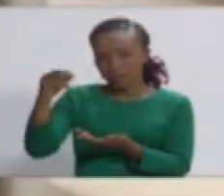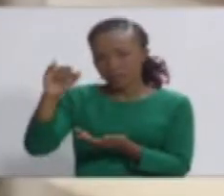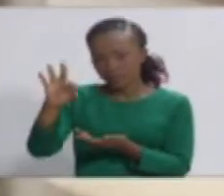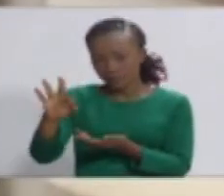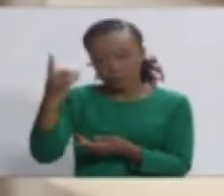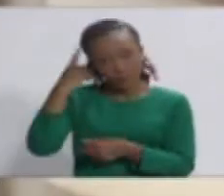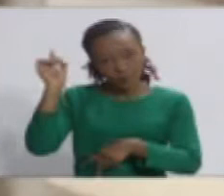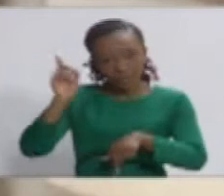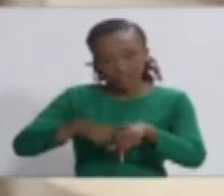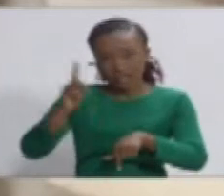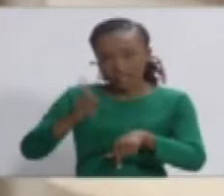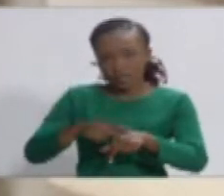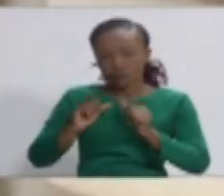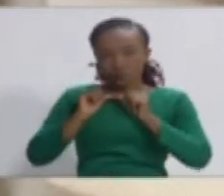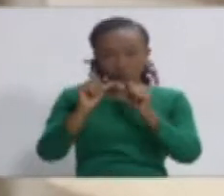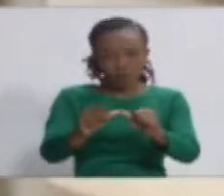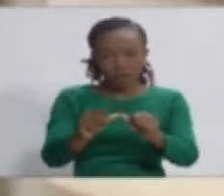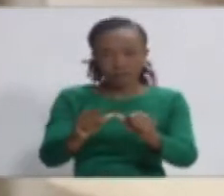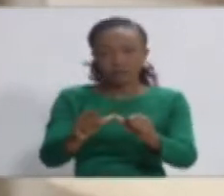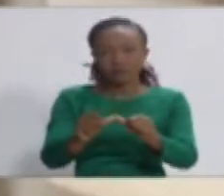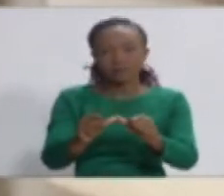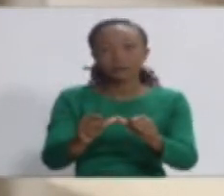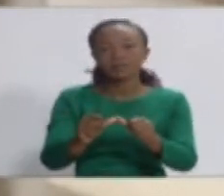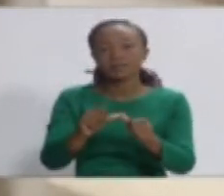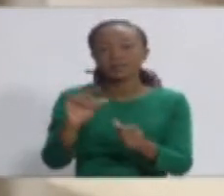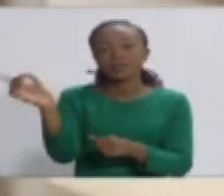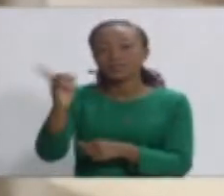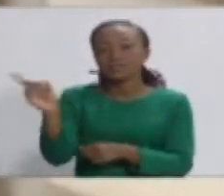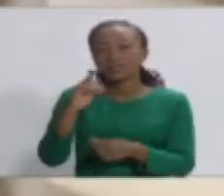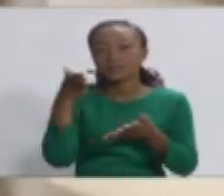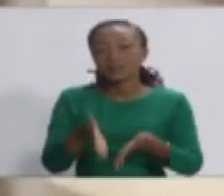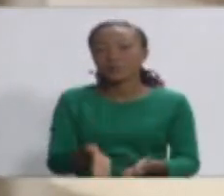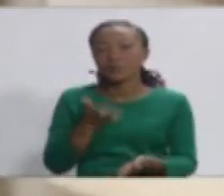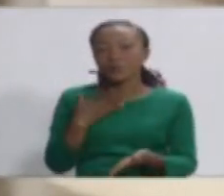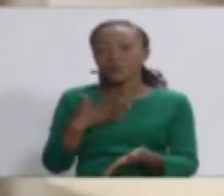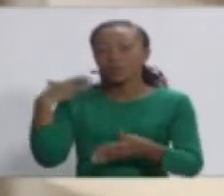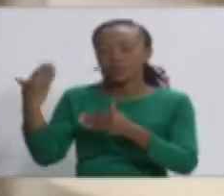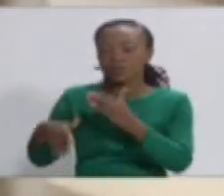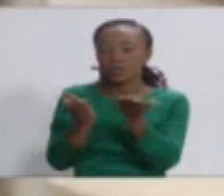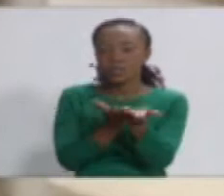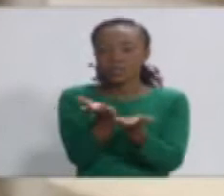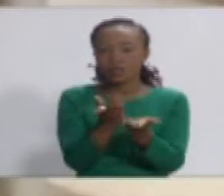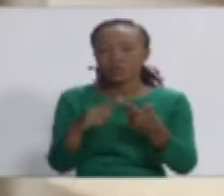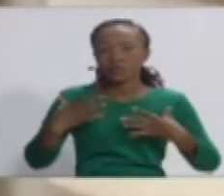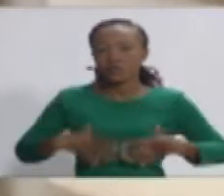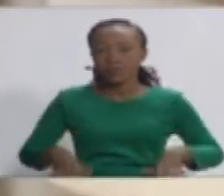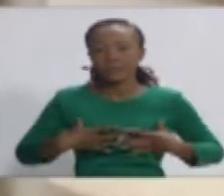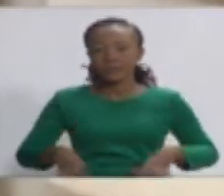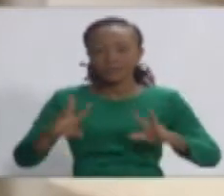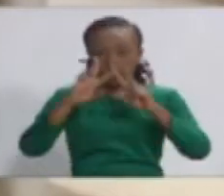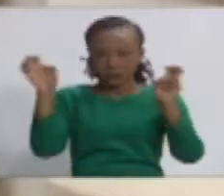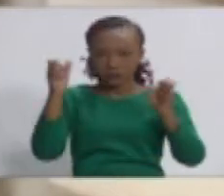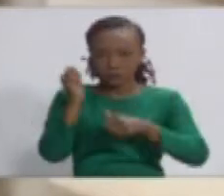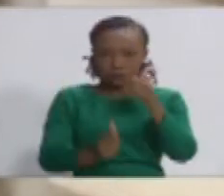Muda umeanza kuyoyoma huku wahudumu wa afya hapa jijini Nairobi wakitishia kulemaza huduma kwa wakazi, swala